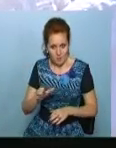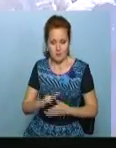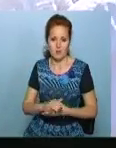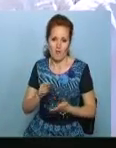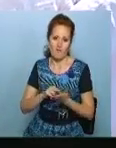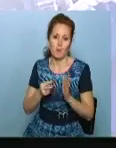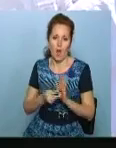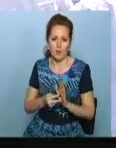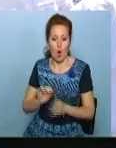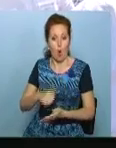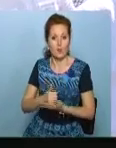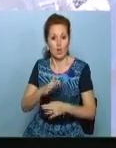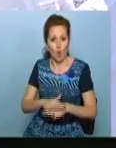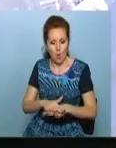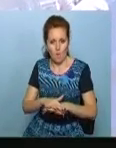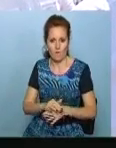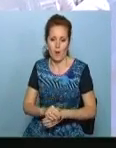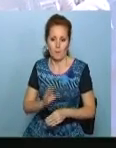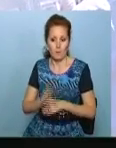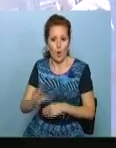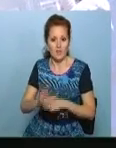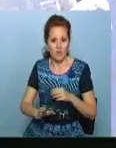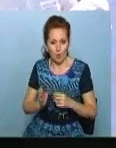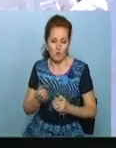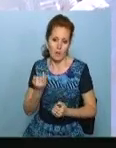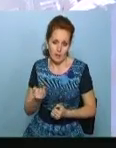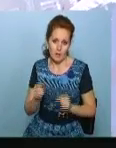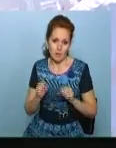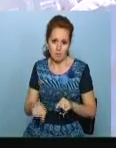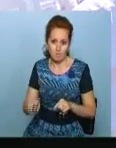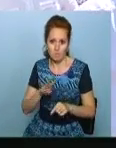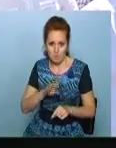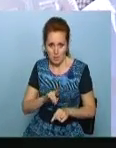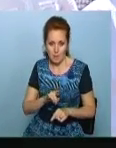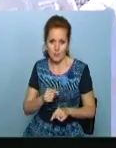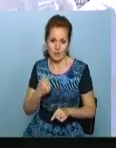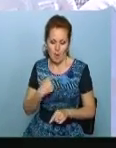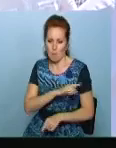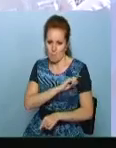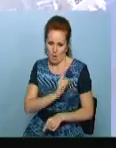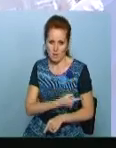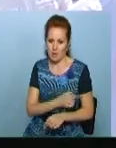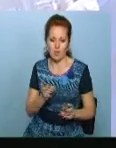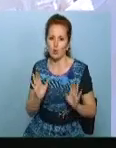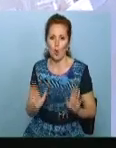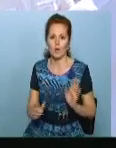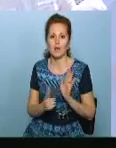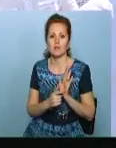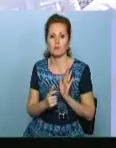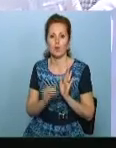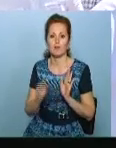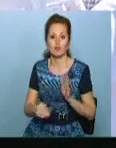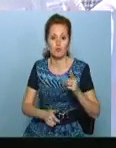плане основ производства. И то, что мы, нам посильно не только 700 тысяч, которые мы